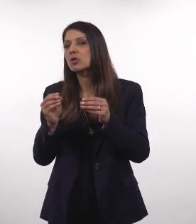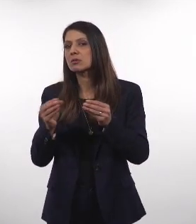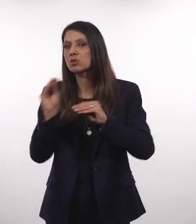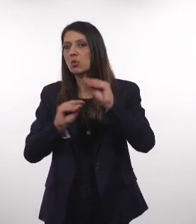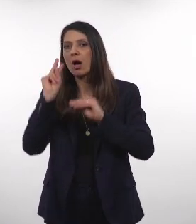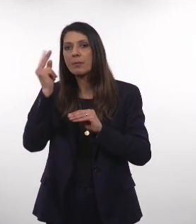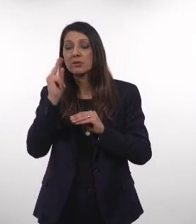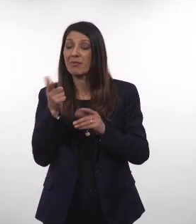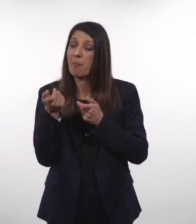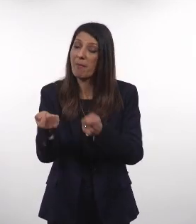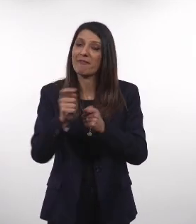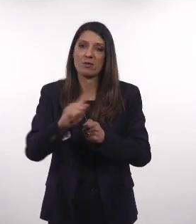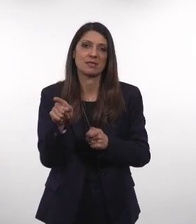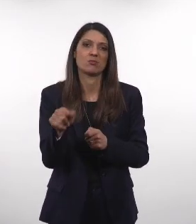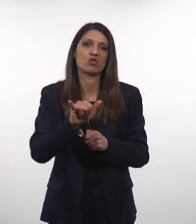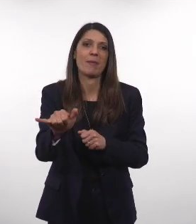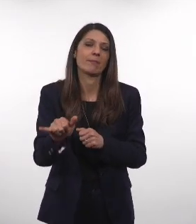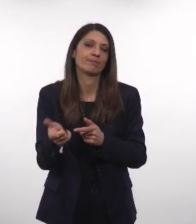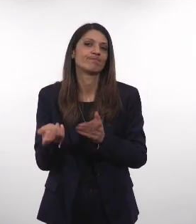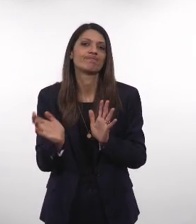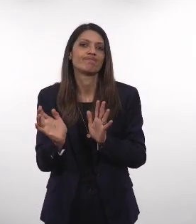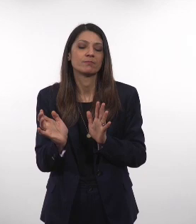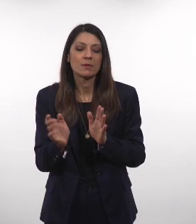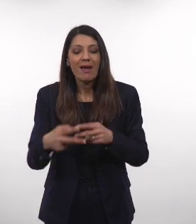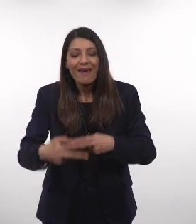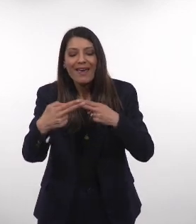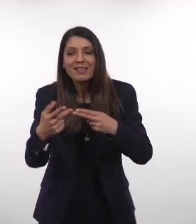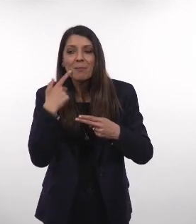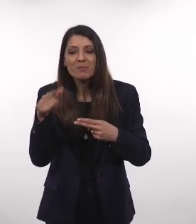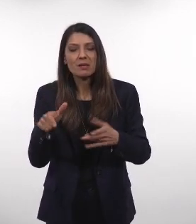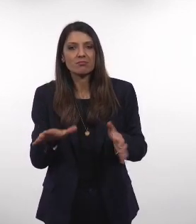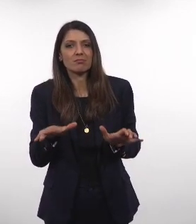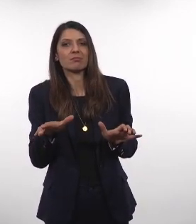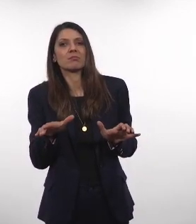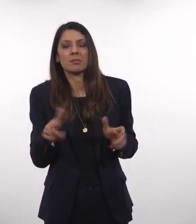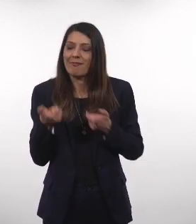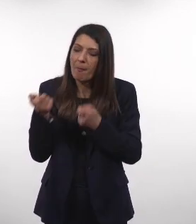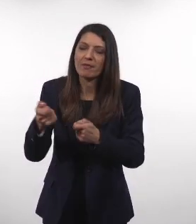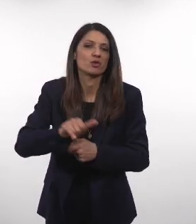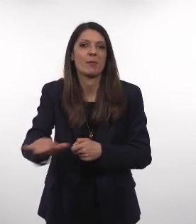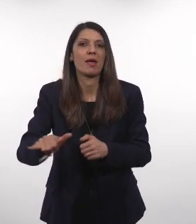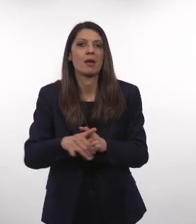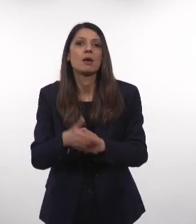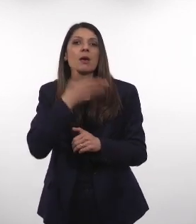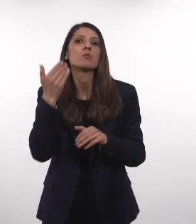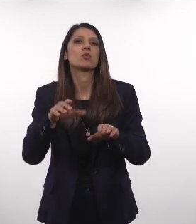jamais forcer la personne TSA à franchir une étape si elle ne le veut pas. Il vaut mieux interrompre et recommencer